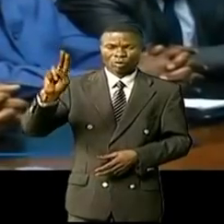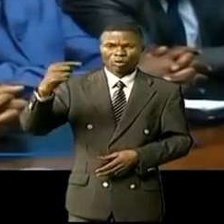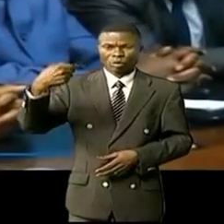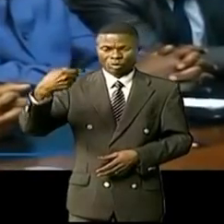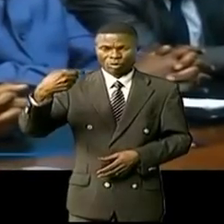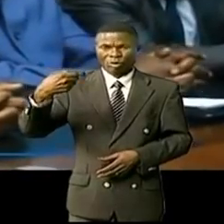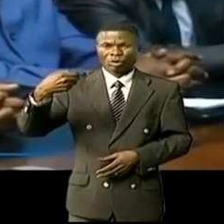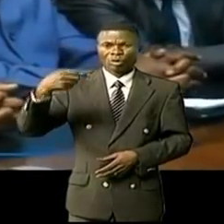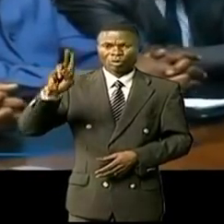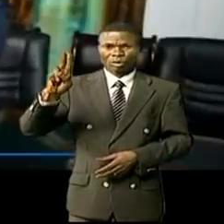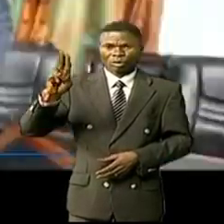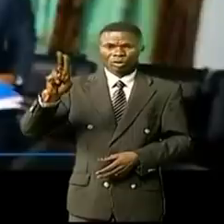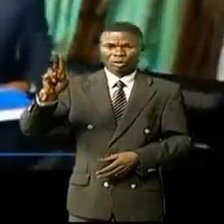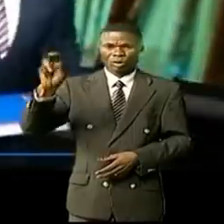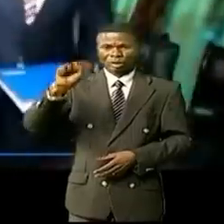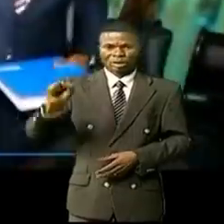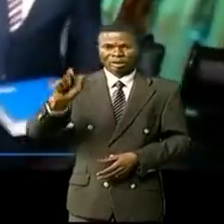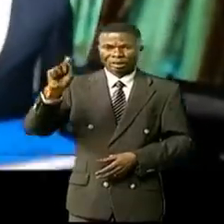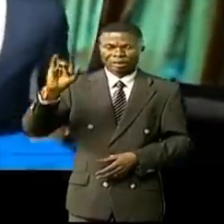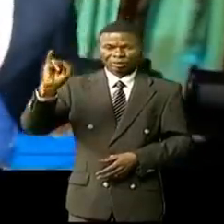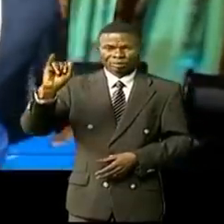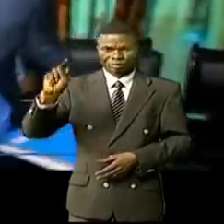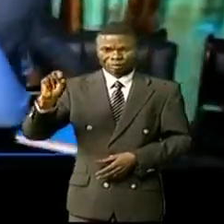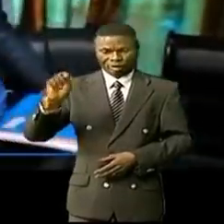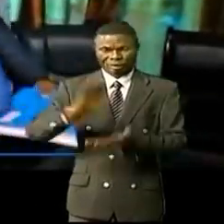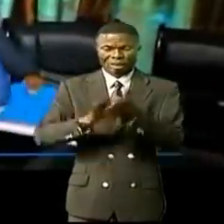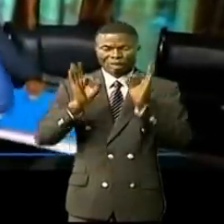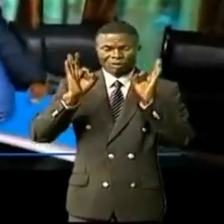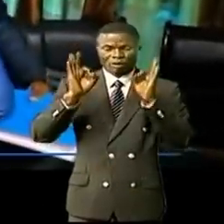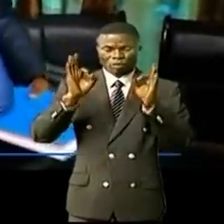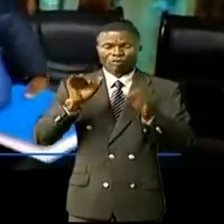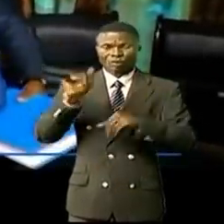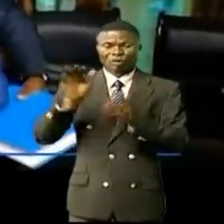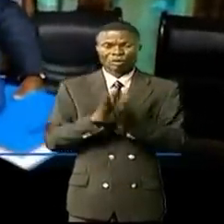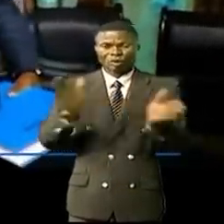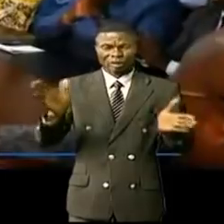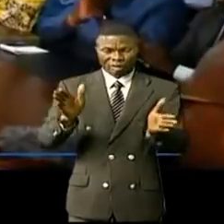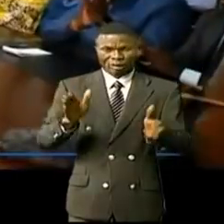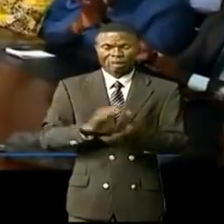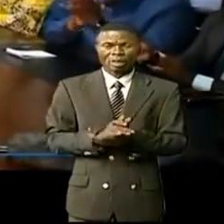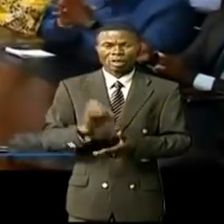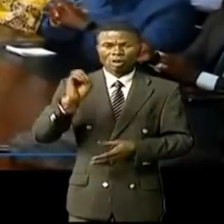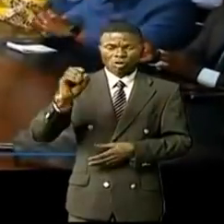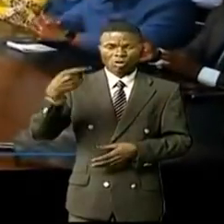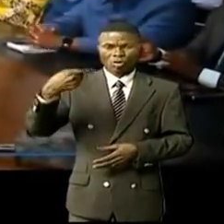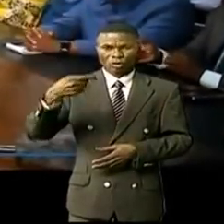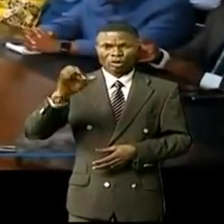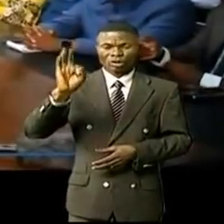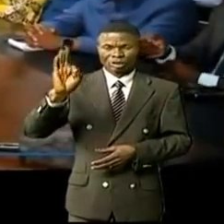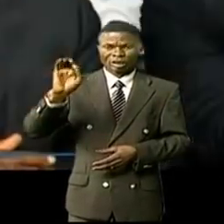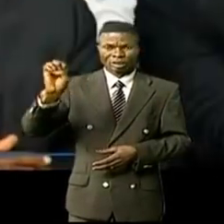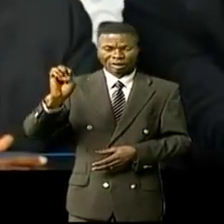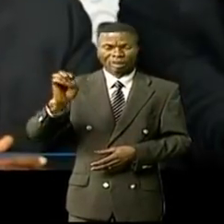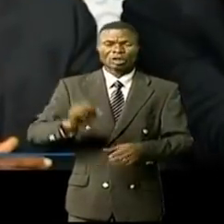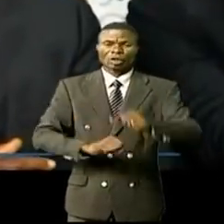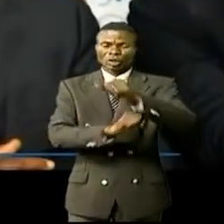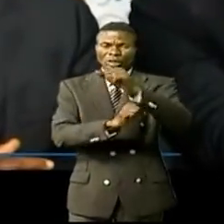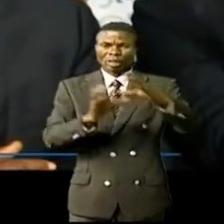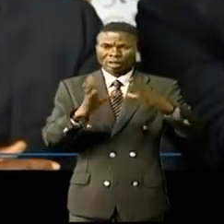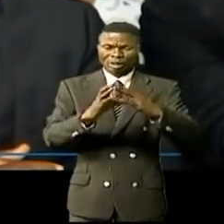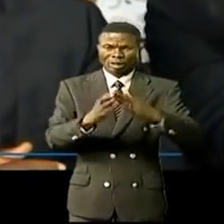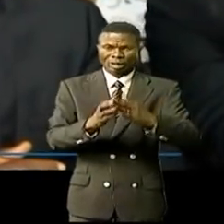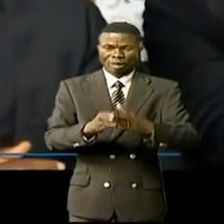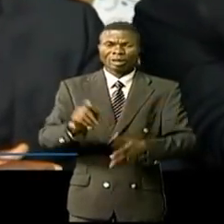ad intérim par le ministre de Transport, Voies des Communications et Désenclavement, Chérubin Okende. Il sera secondé par